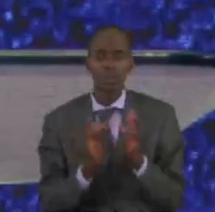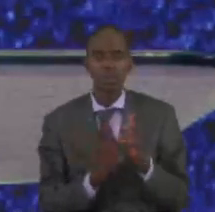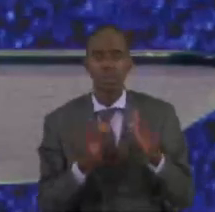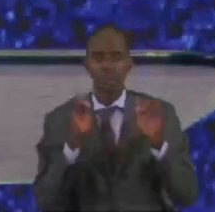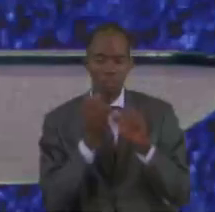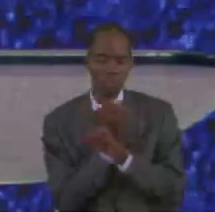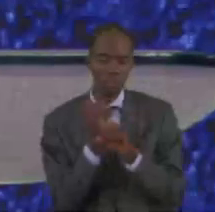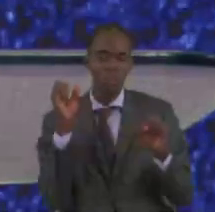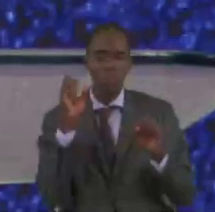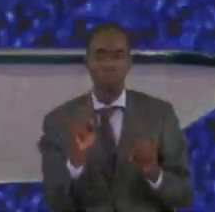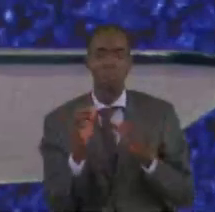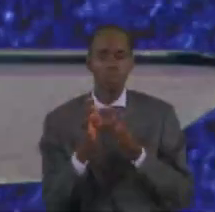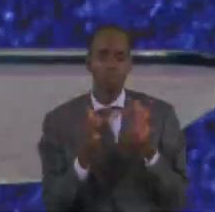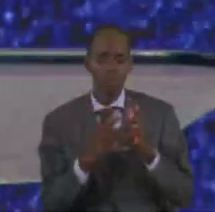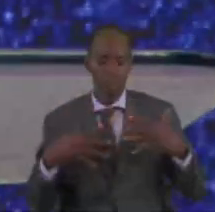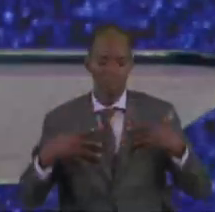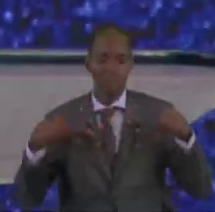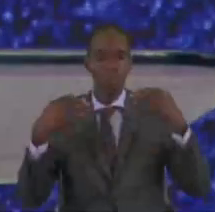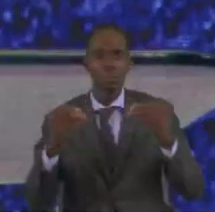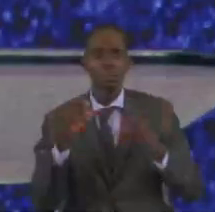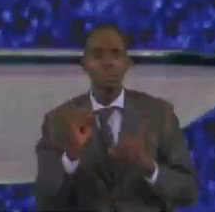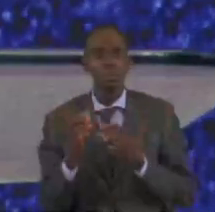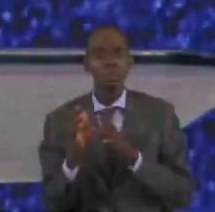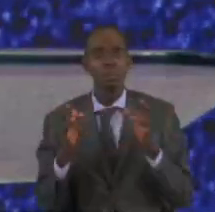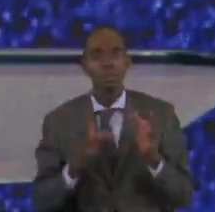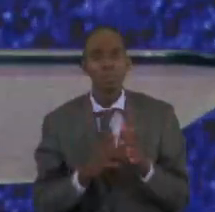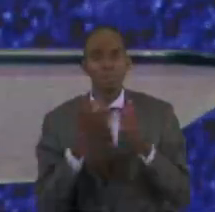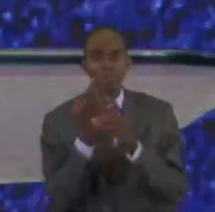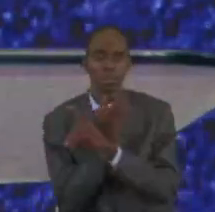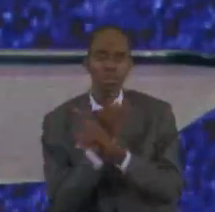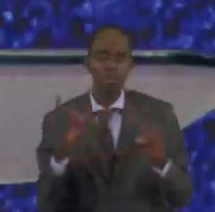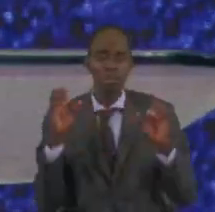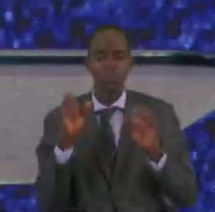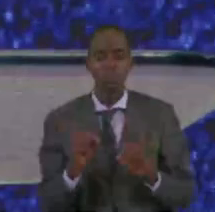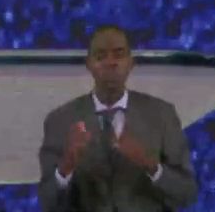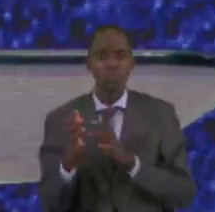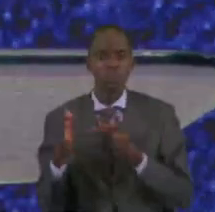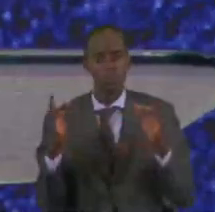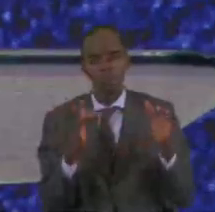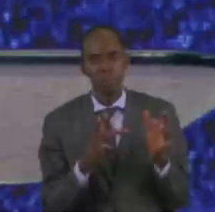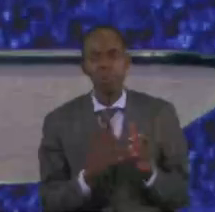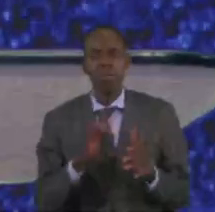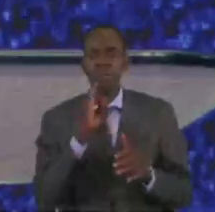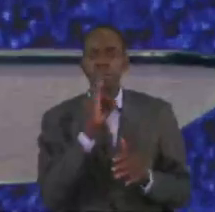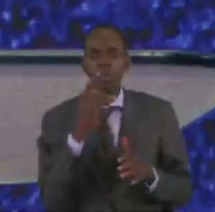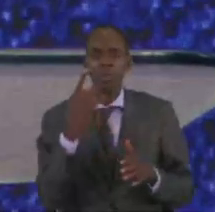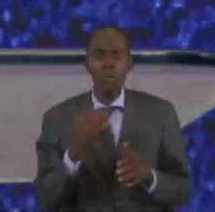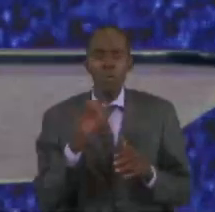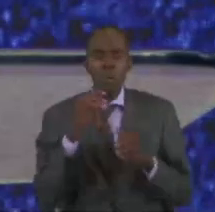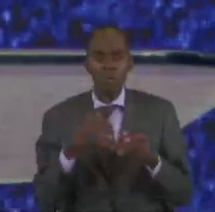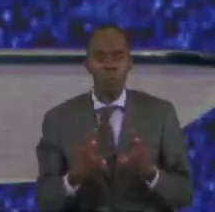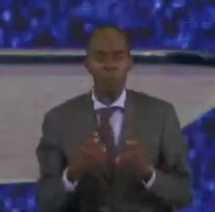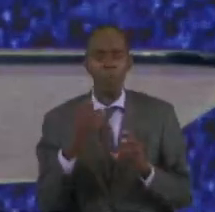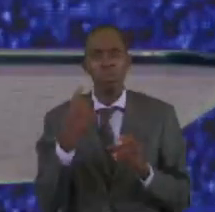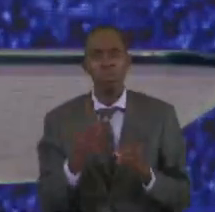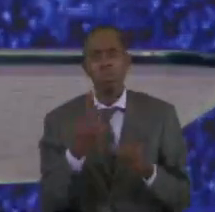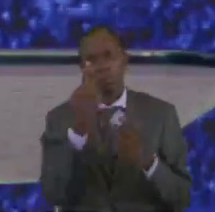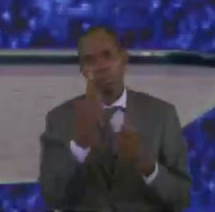Et Jésus a dit, Jésus a guéri, Jésus a sauvé, et que Jésus est la